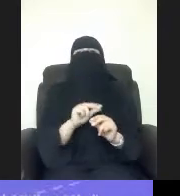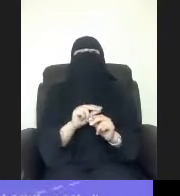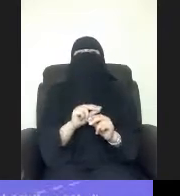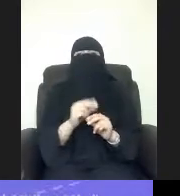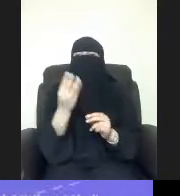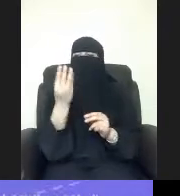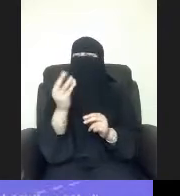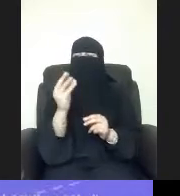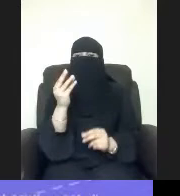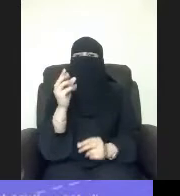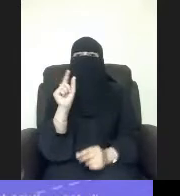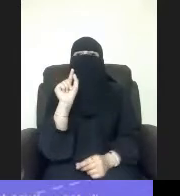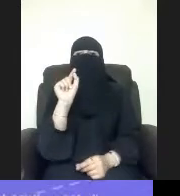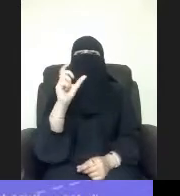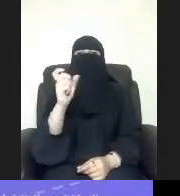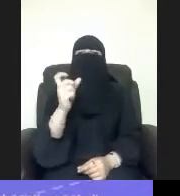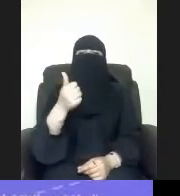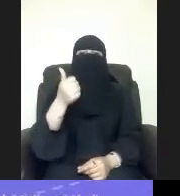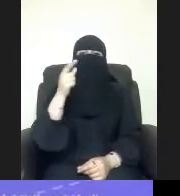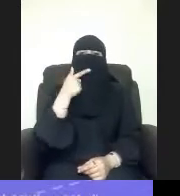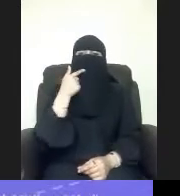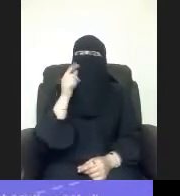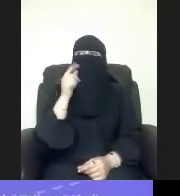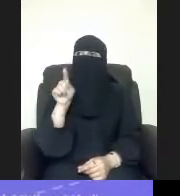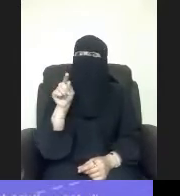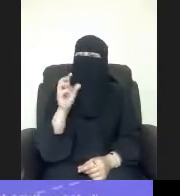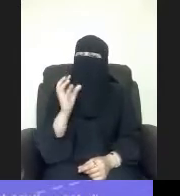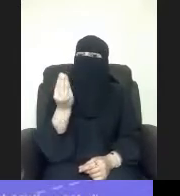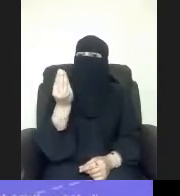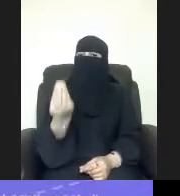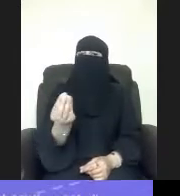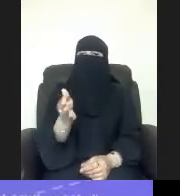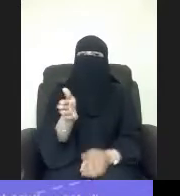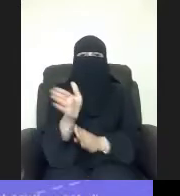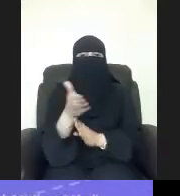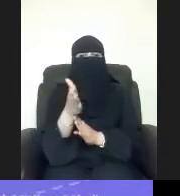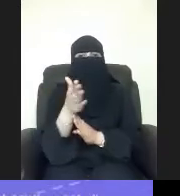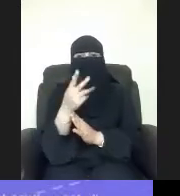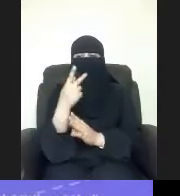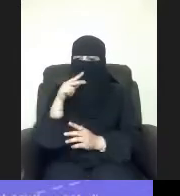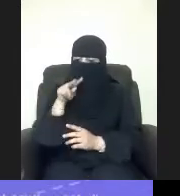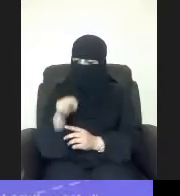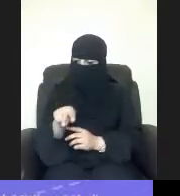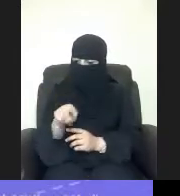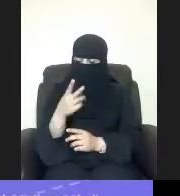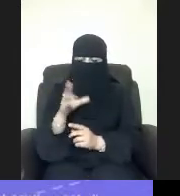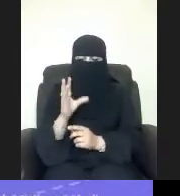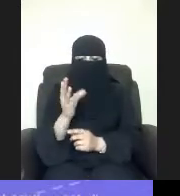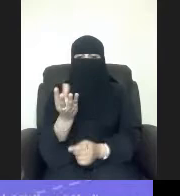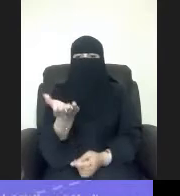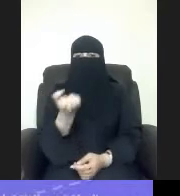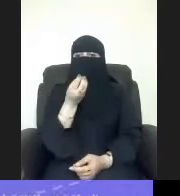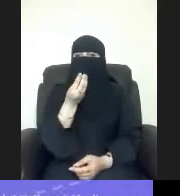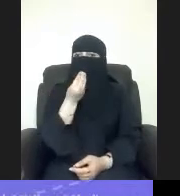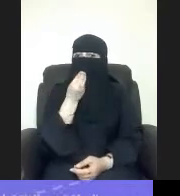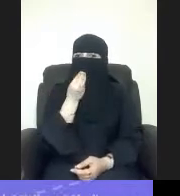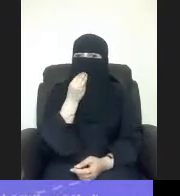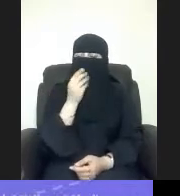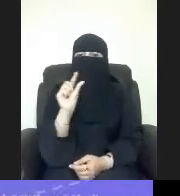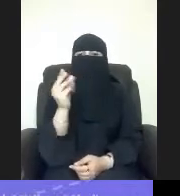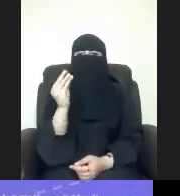الفراولة للسمكة ما فكرت أنها تجي وتأكل السمكة وتأكل الفراولة، لكن حط لها